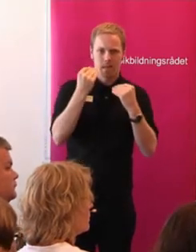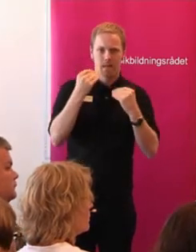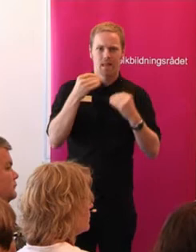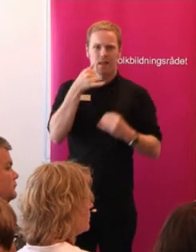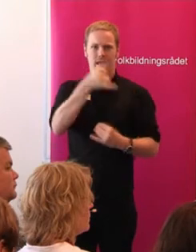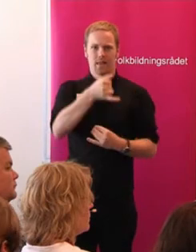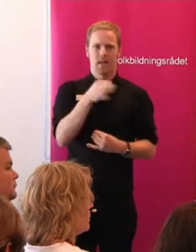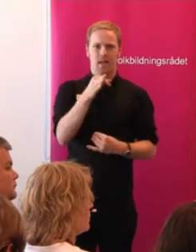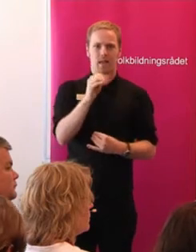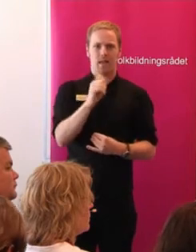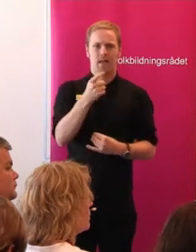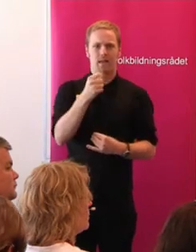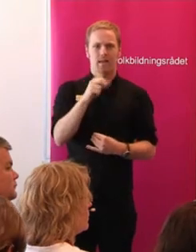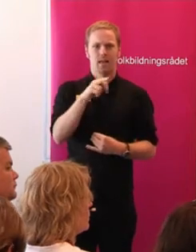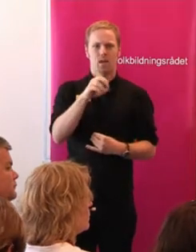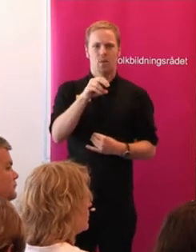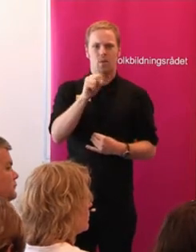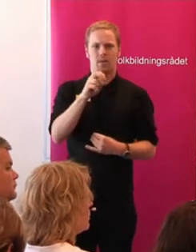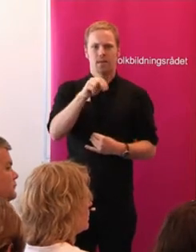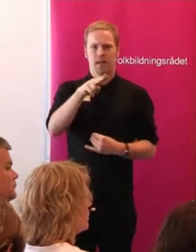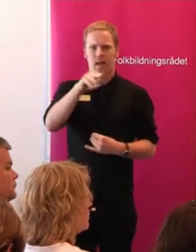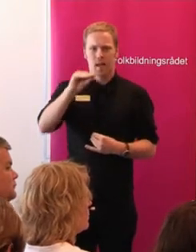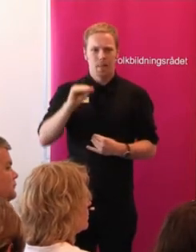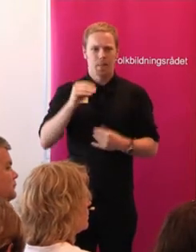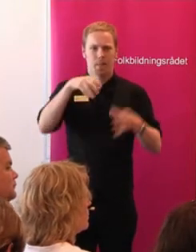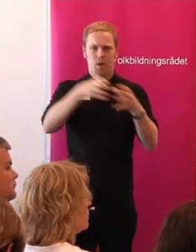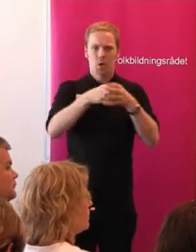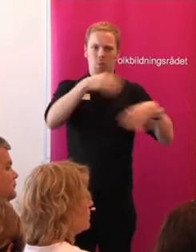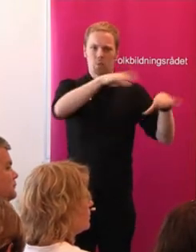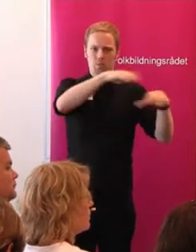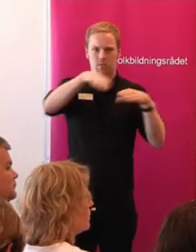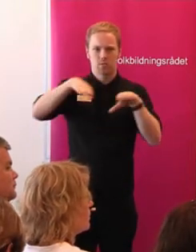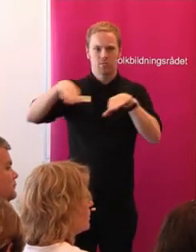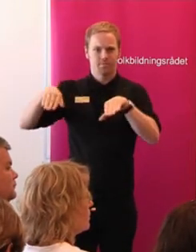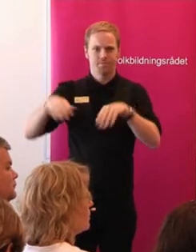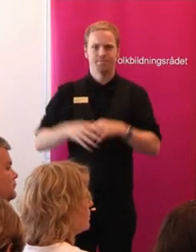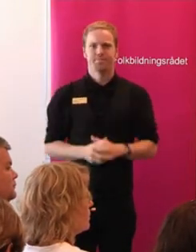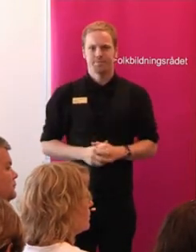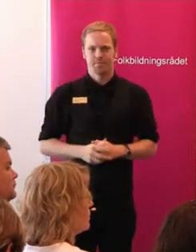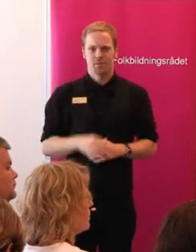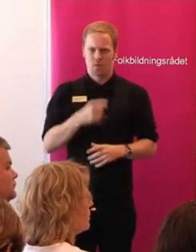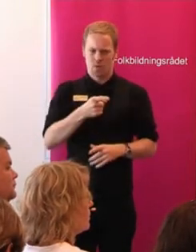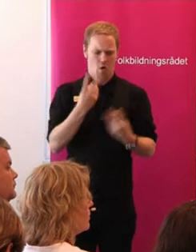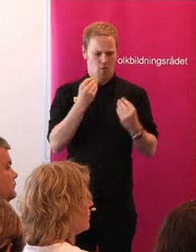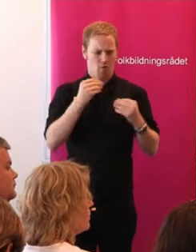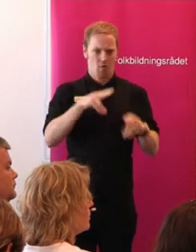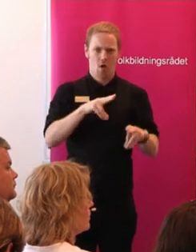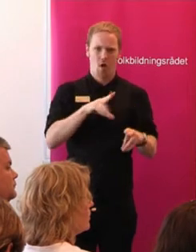grupper, alltså vana med att vara i olikheter,